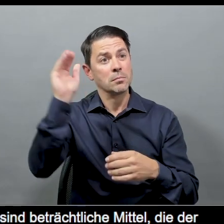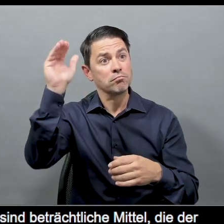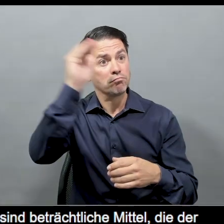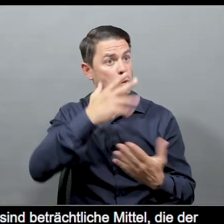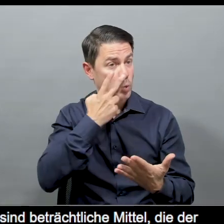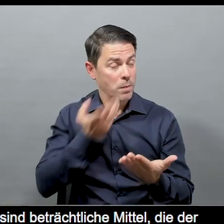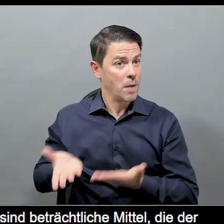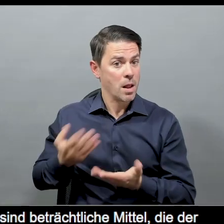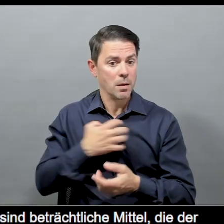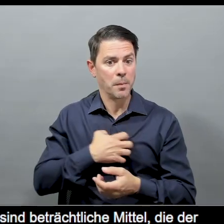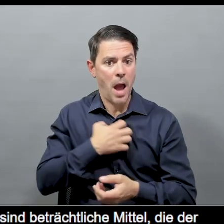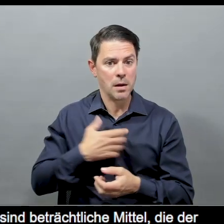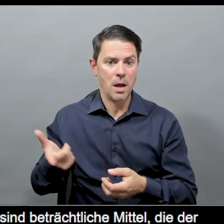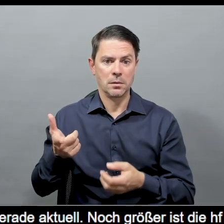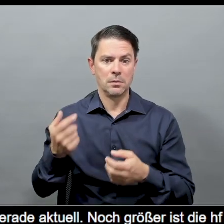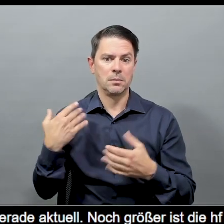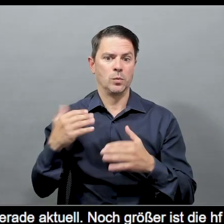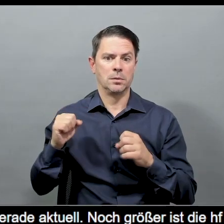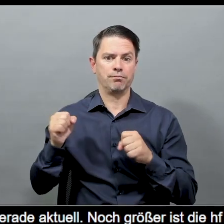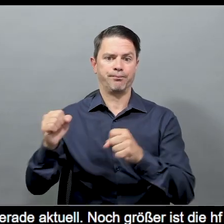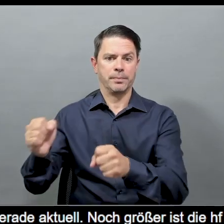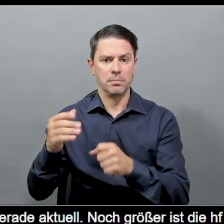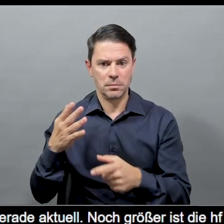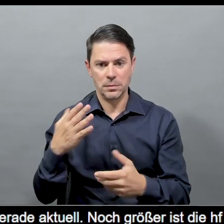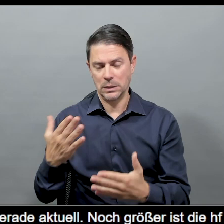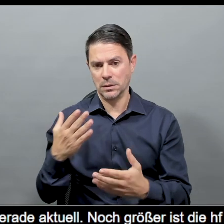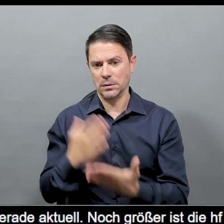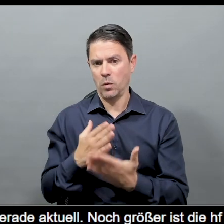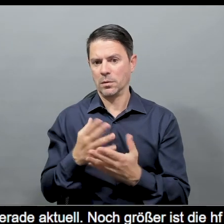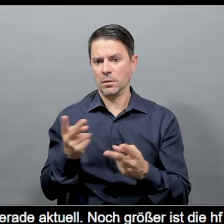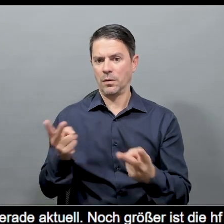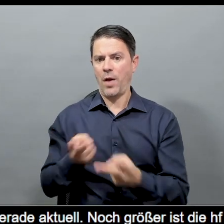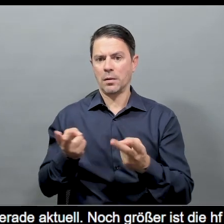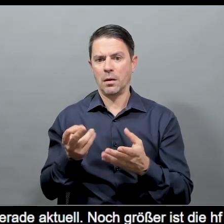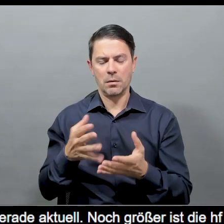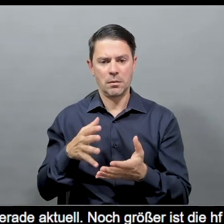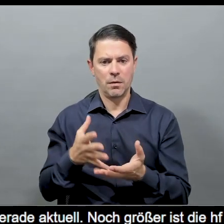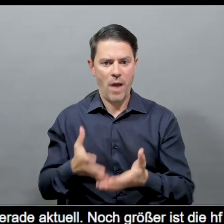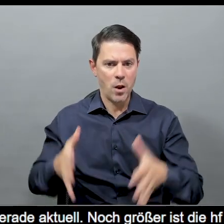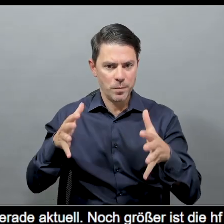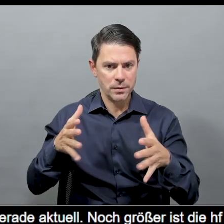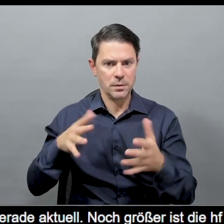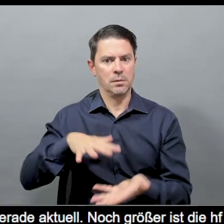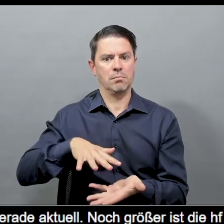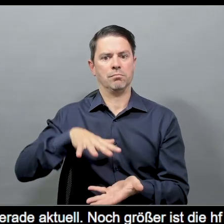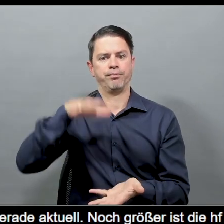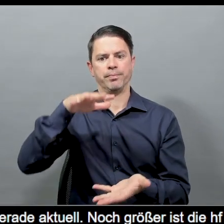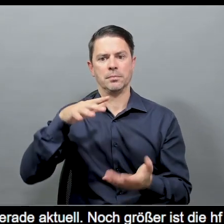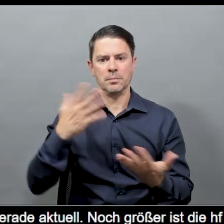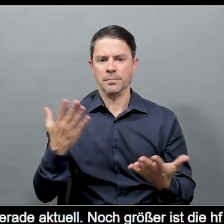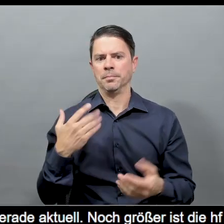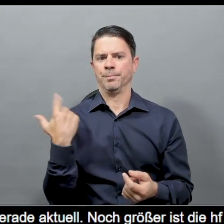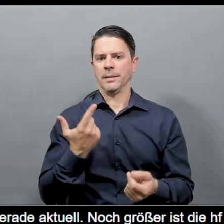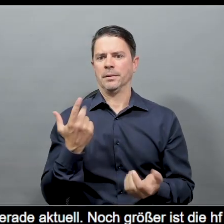orientieren. Trotzdem, wir merken es, es ist eine Daueraufgabe. Und gerade mit dem Zuwachs an Studierenden wachsen da auch